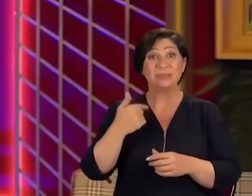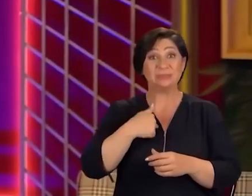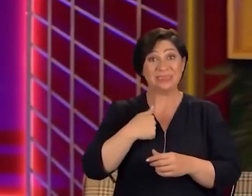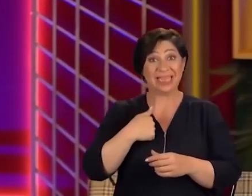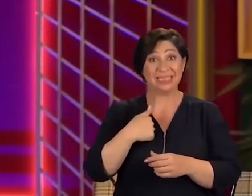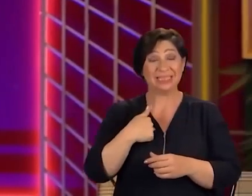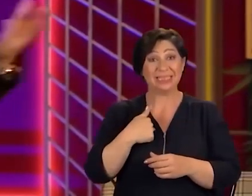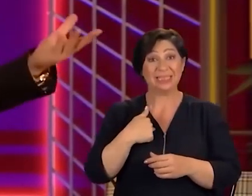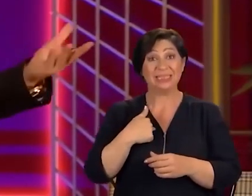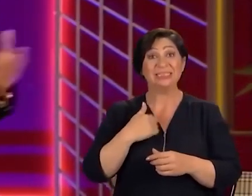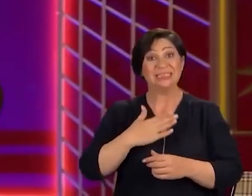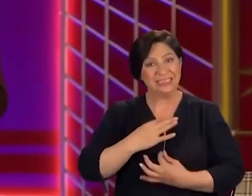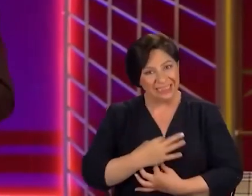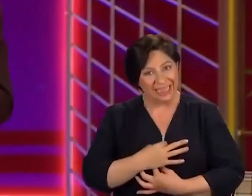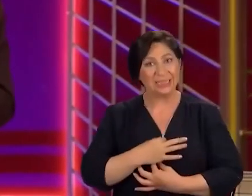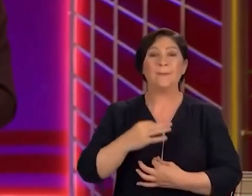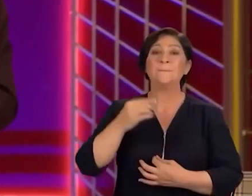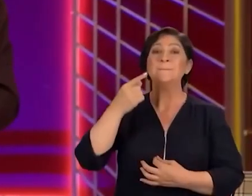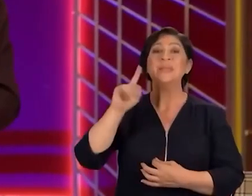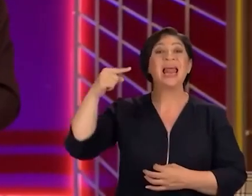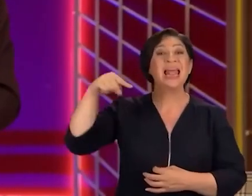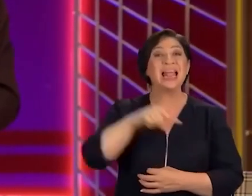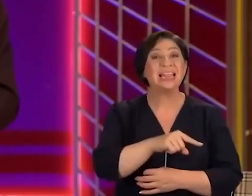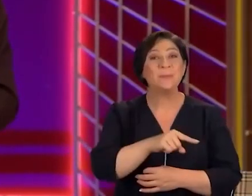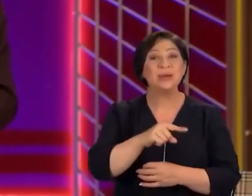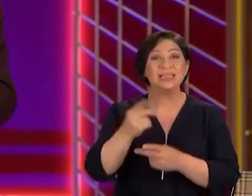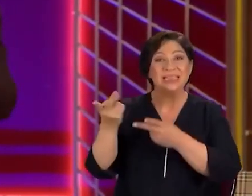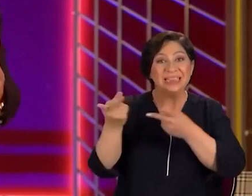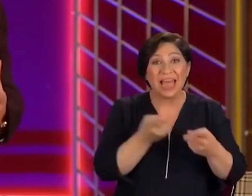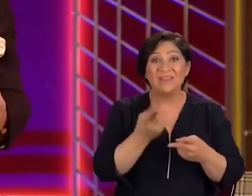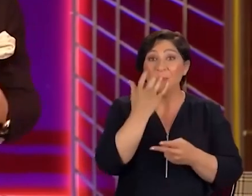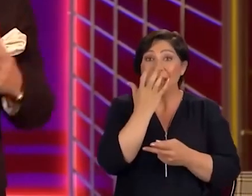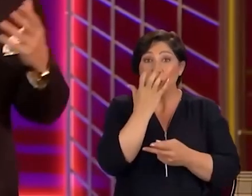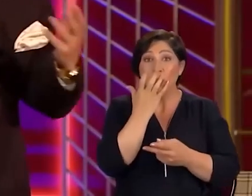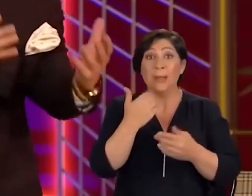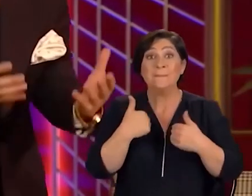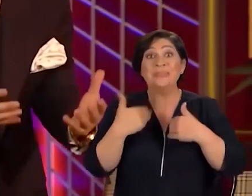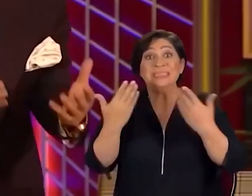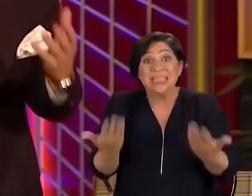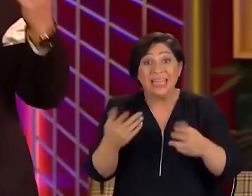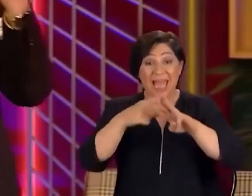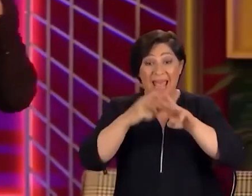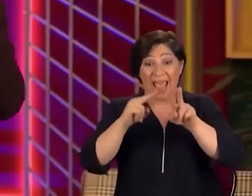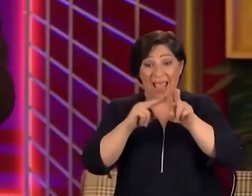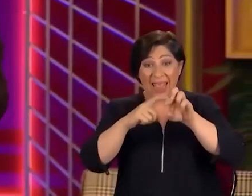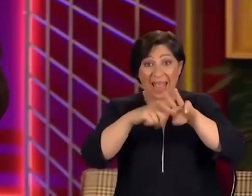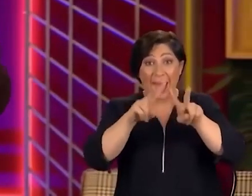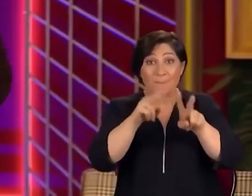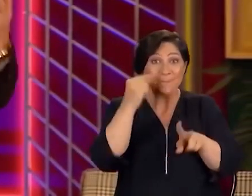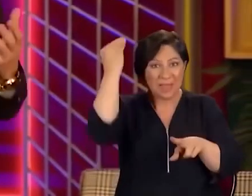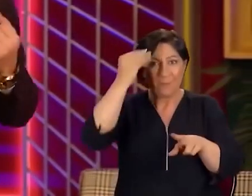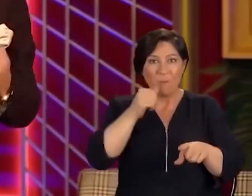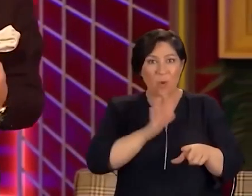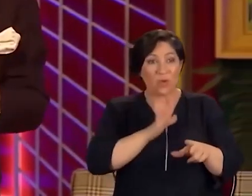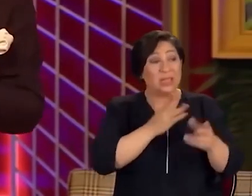bizden Sayın Binali Yıldırım'ı davet etmemizi bekliyorlardı. Biz zaten Ekrem Bey'i ağırlamak